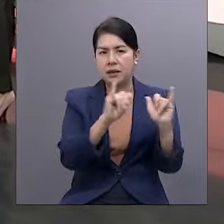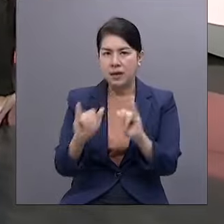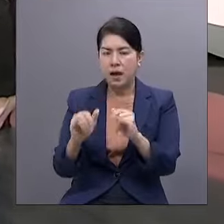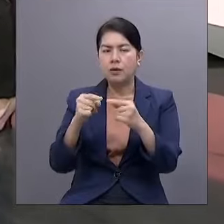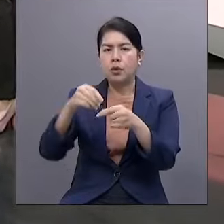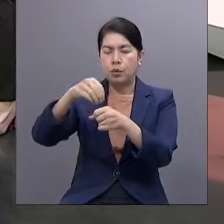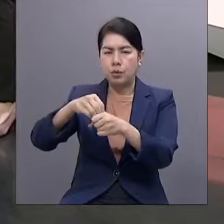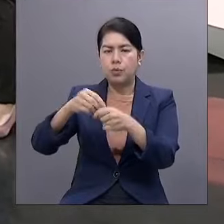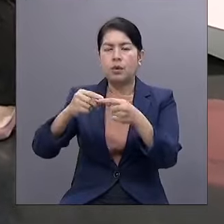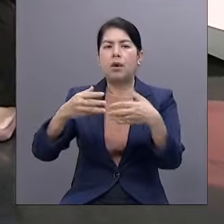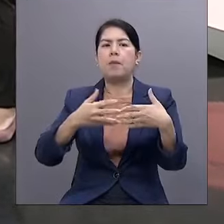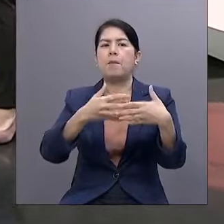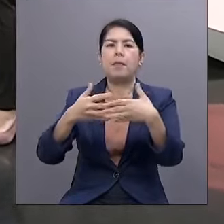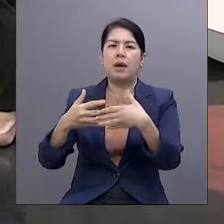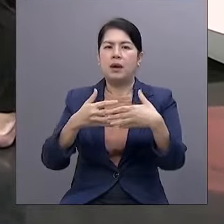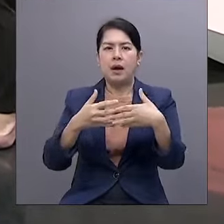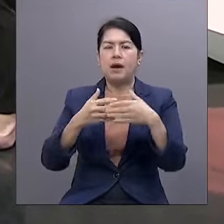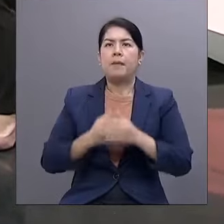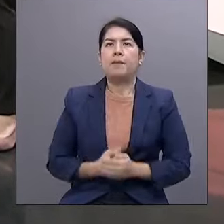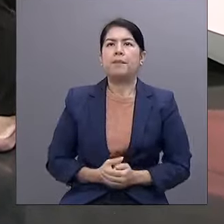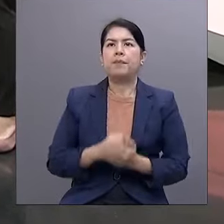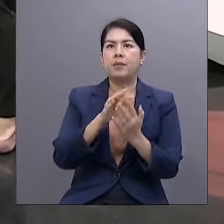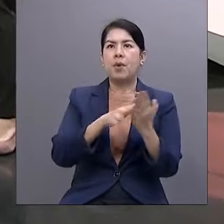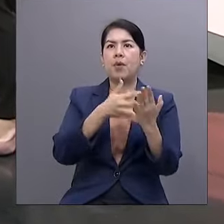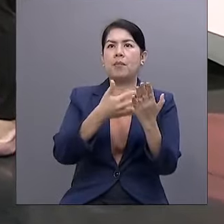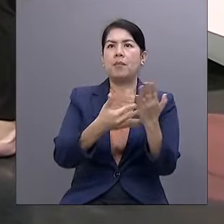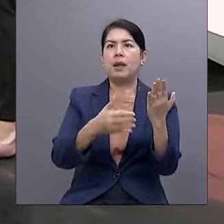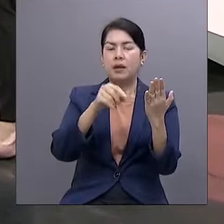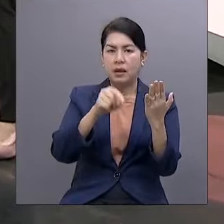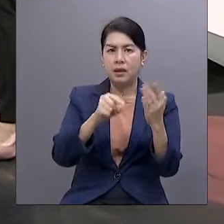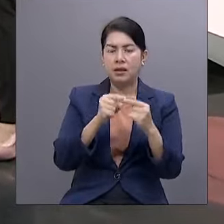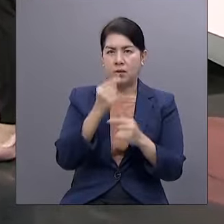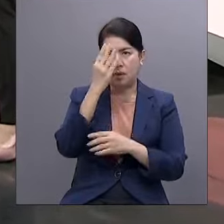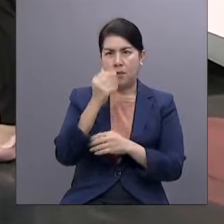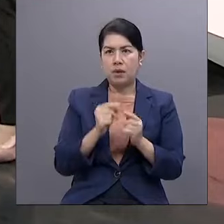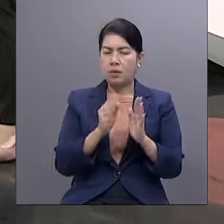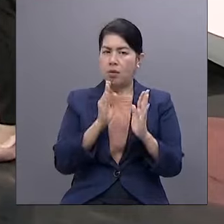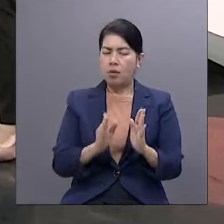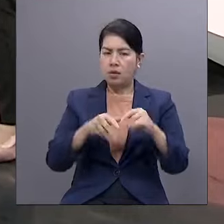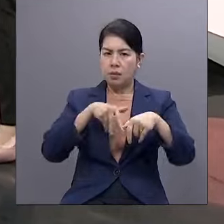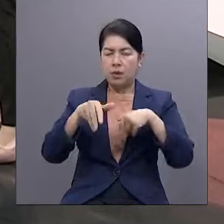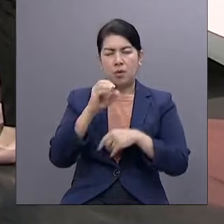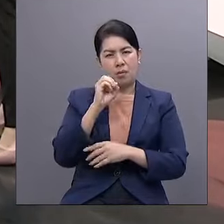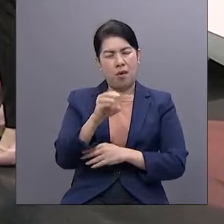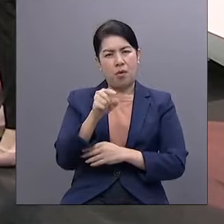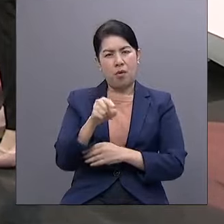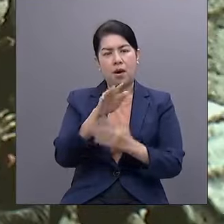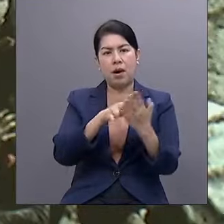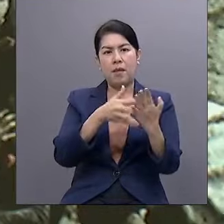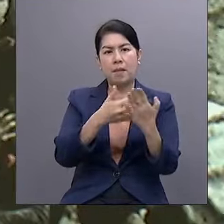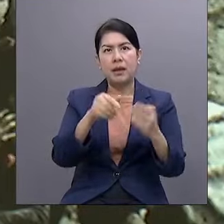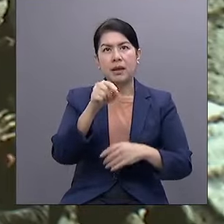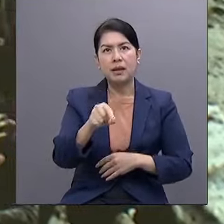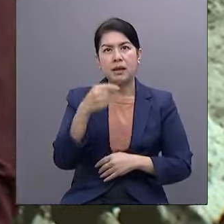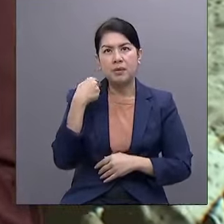ถือเป็นมาตรการที่เรียกเสียงวิพากษ์วิจารณ์ได้ไม่น้อยถึงขั้นที่บางคนออกมาตั้งคำถามนะคะว่ามาตรการนี้เลียนแบบของโดนัลด์ทรัมป์หรือ